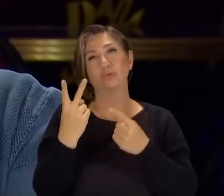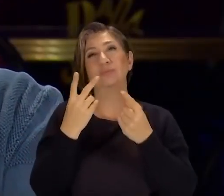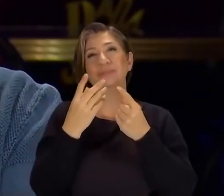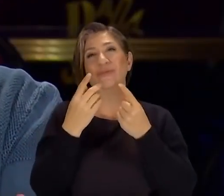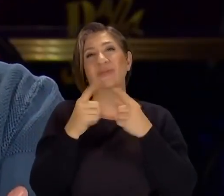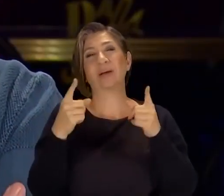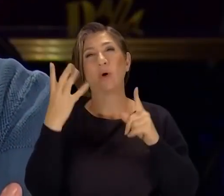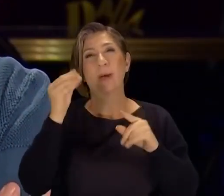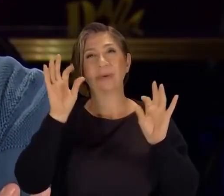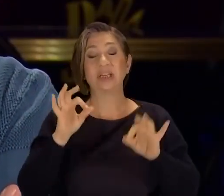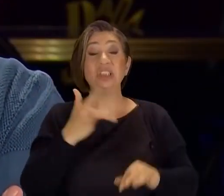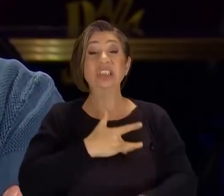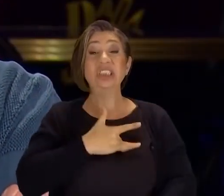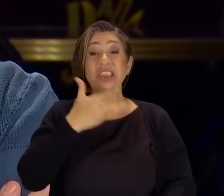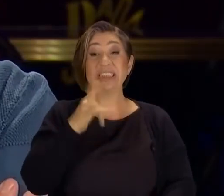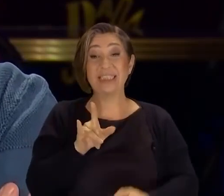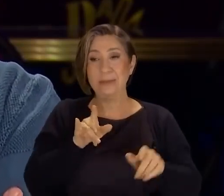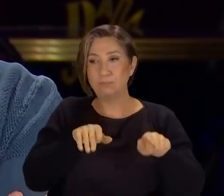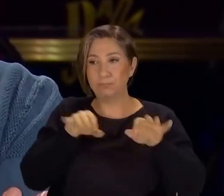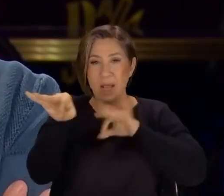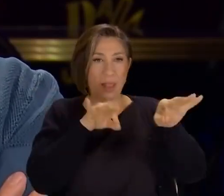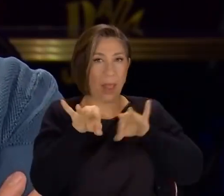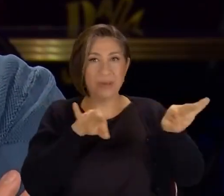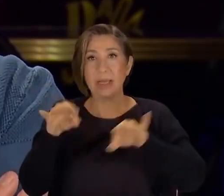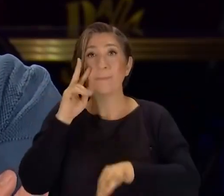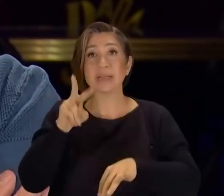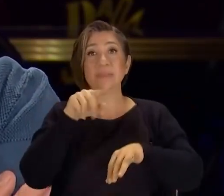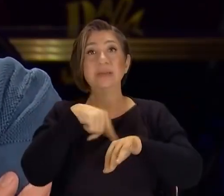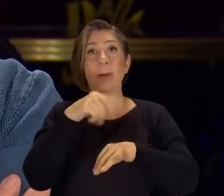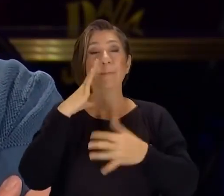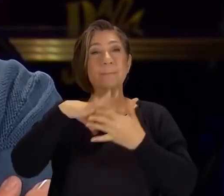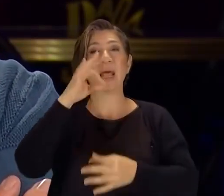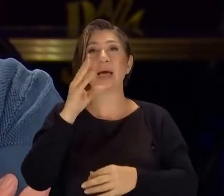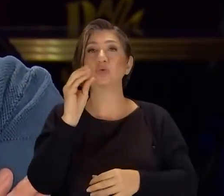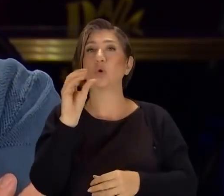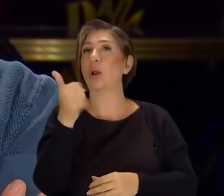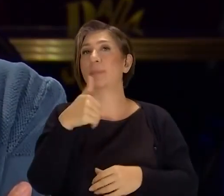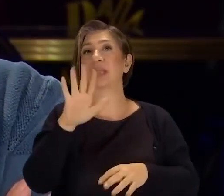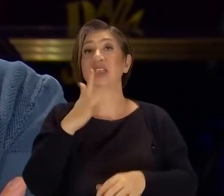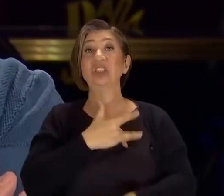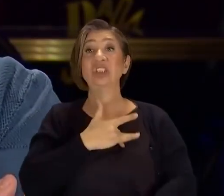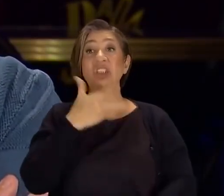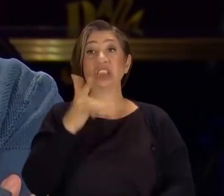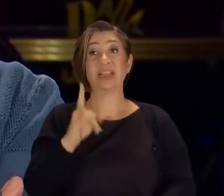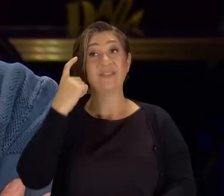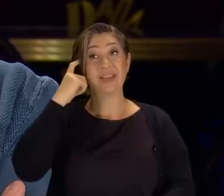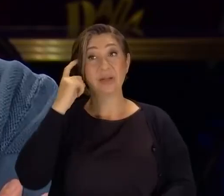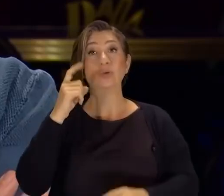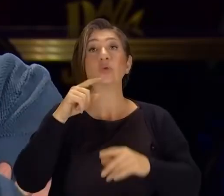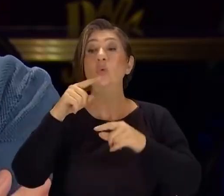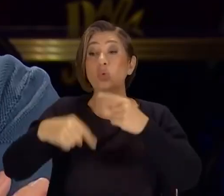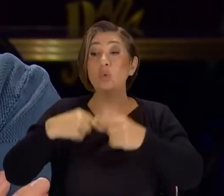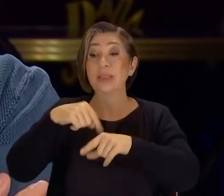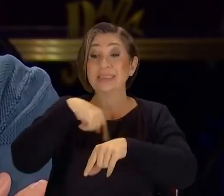farklılaştı zaman içerisinde canlısı raddesine baktığınız zaman bireyler çok fazla önemli değildir orada canlılık Fikri türün